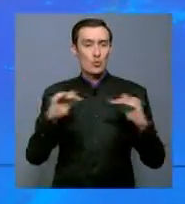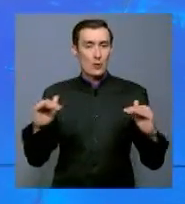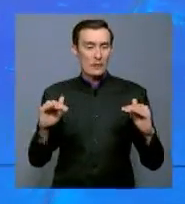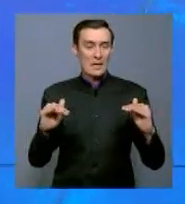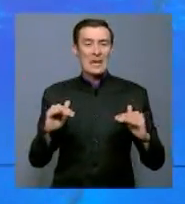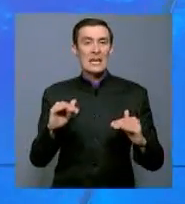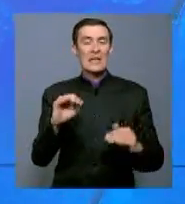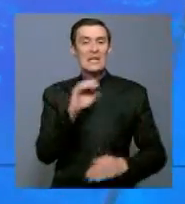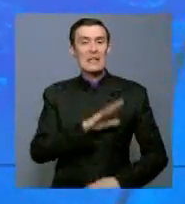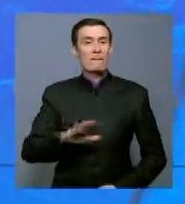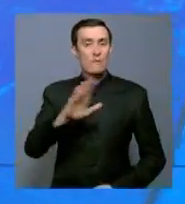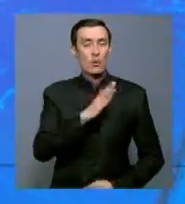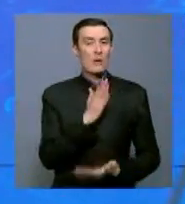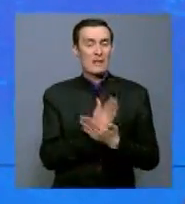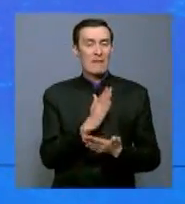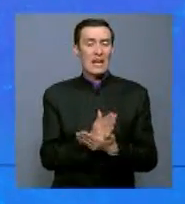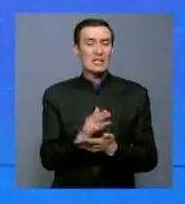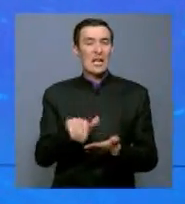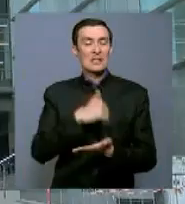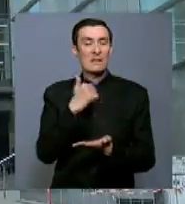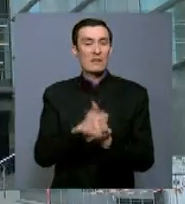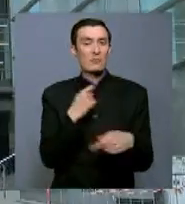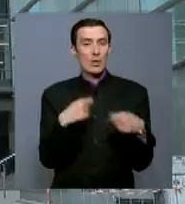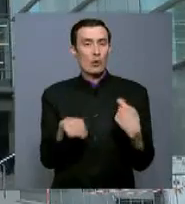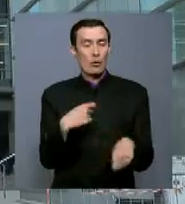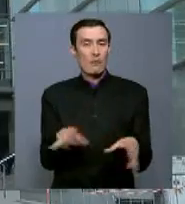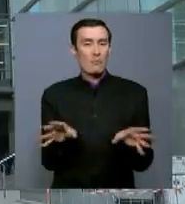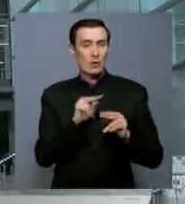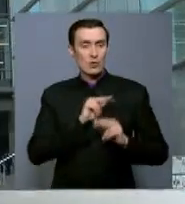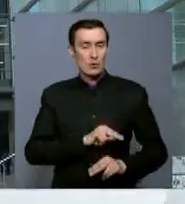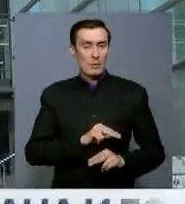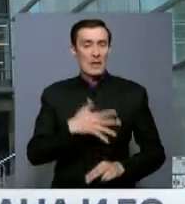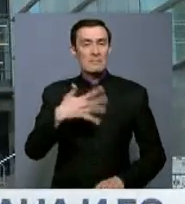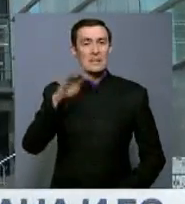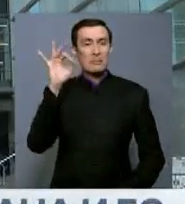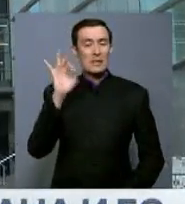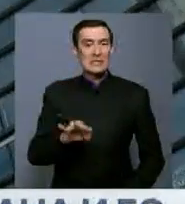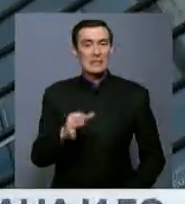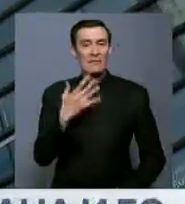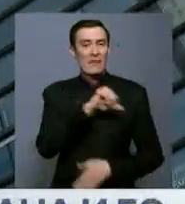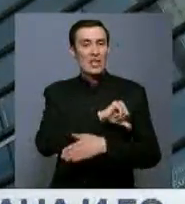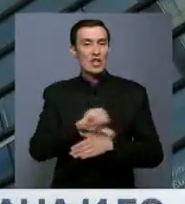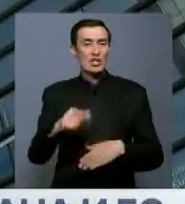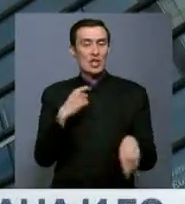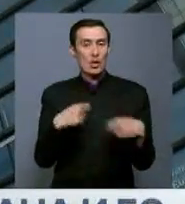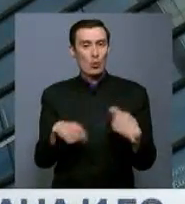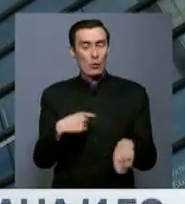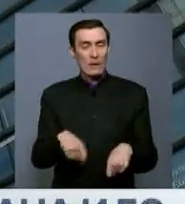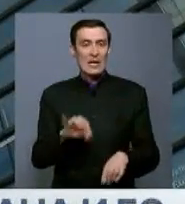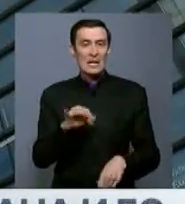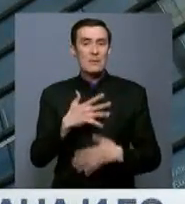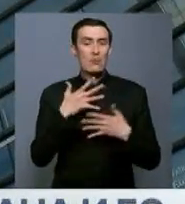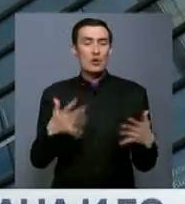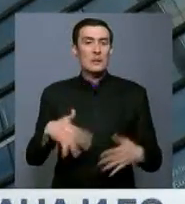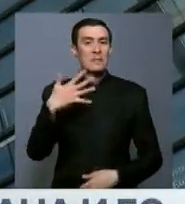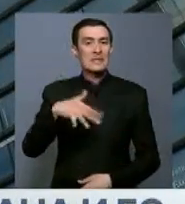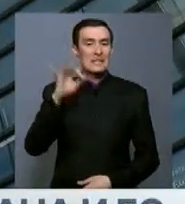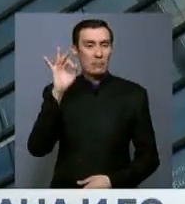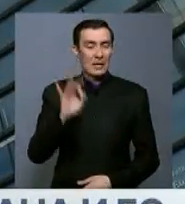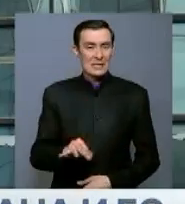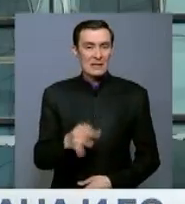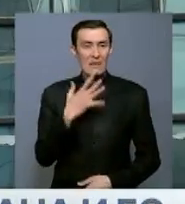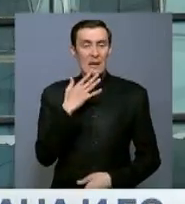основным торговым и инвестиционным партнером. На долю Евросоюза приходится 50% внешнеторгового оборота нашей страны и более половины всех